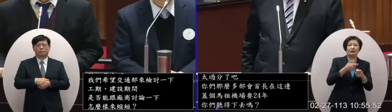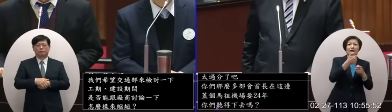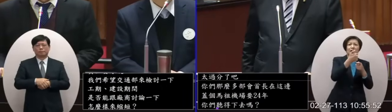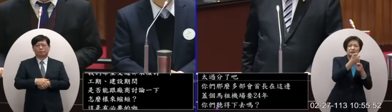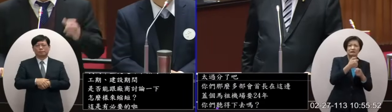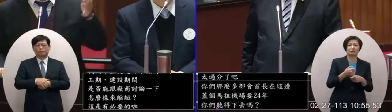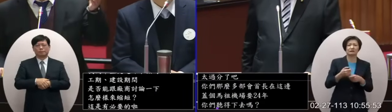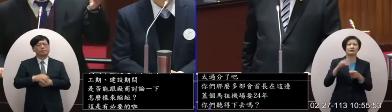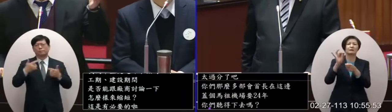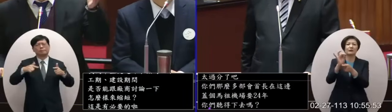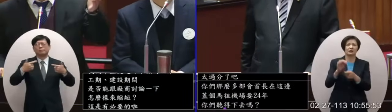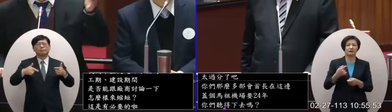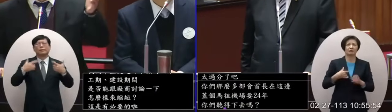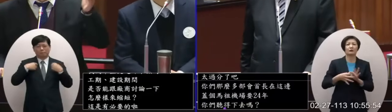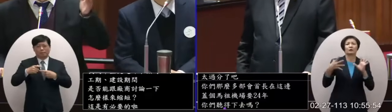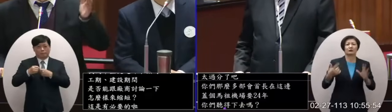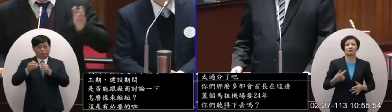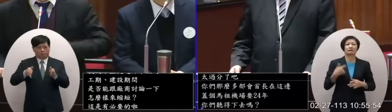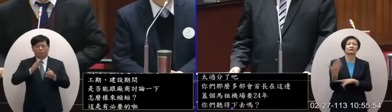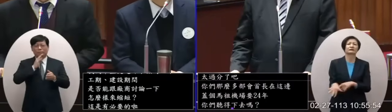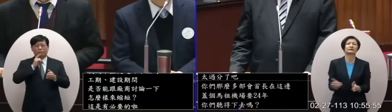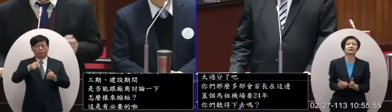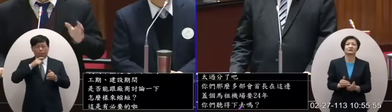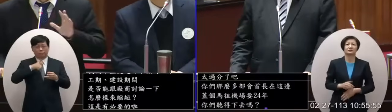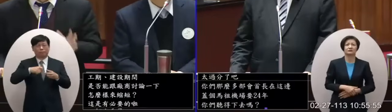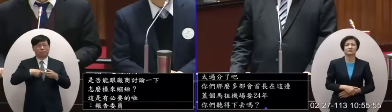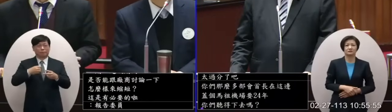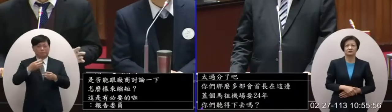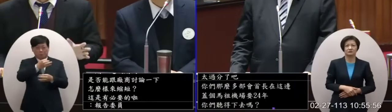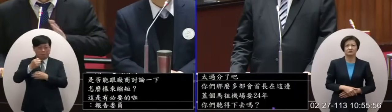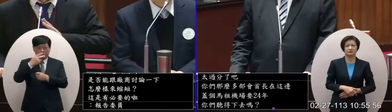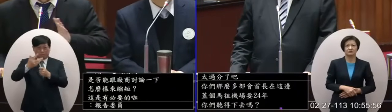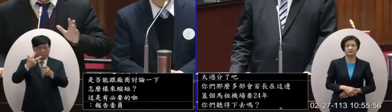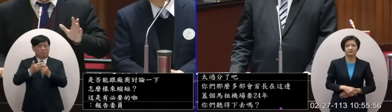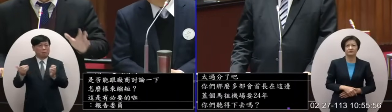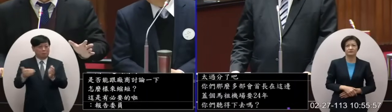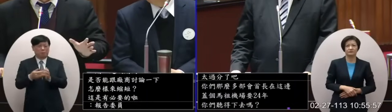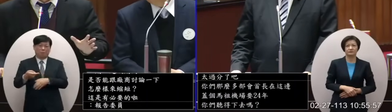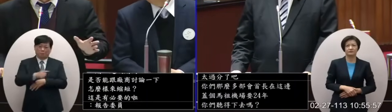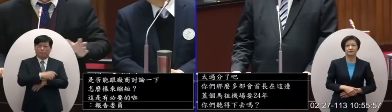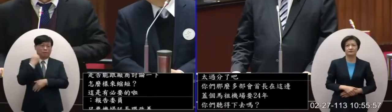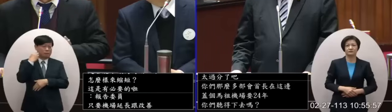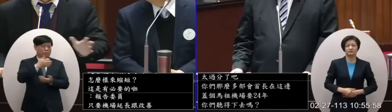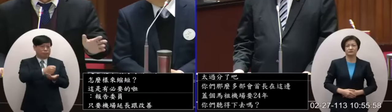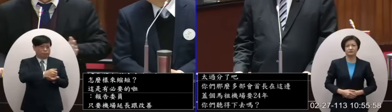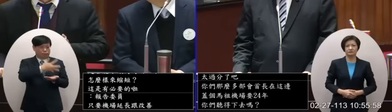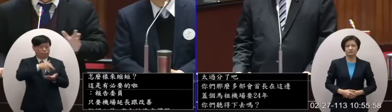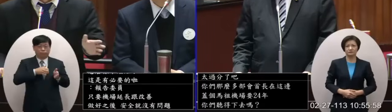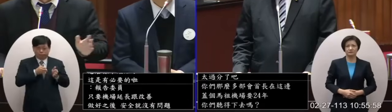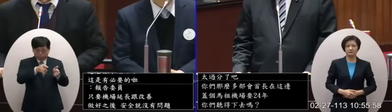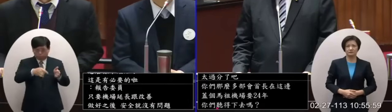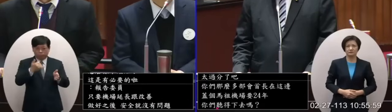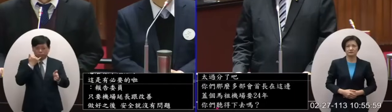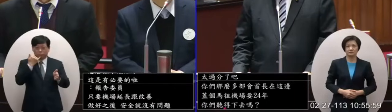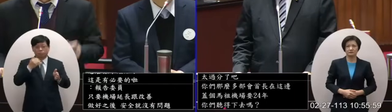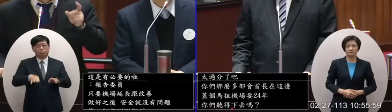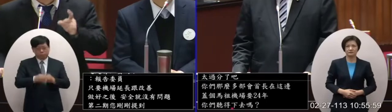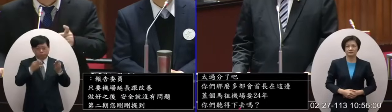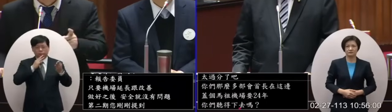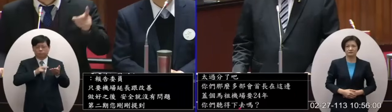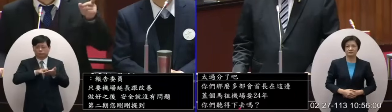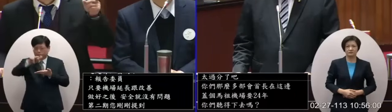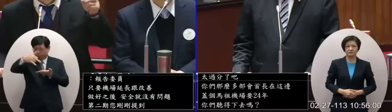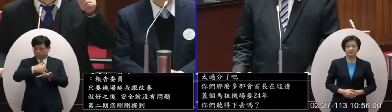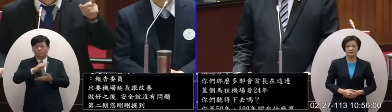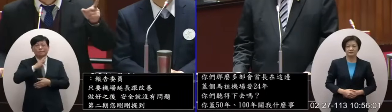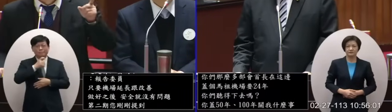关我什么事啊？ 没有没有，就是第一期的部分那个工期7年多盖完以后，这个新的这个跑道就可以开始营运。只是